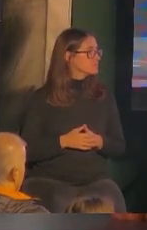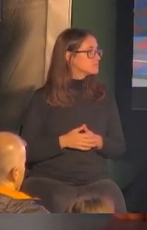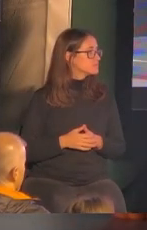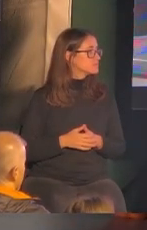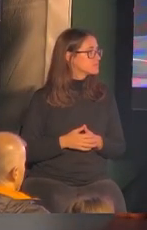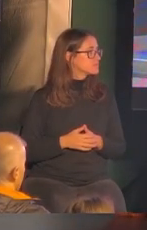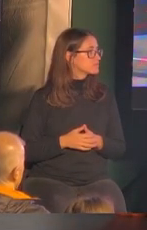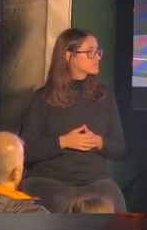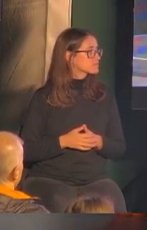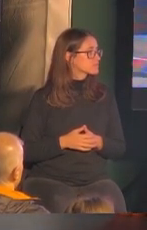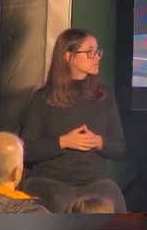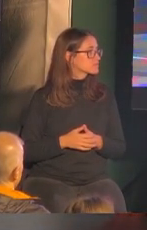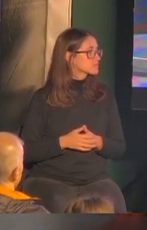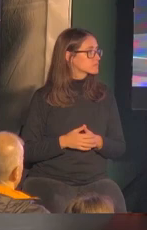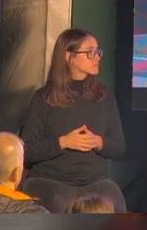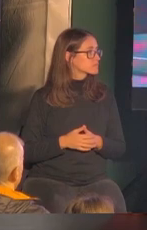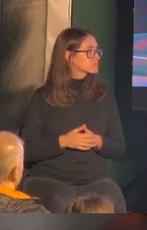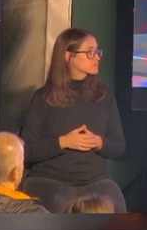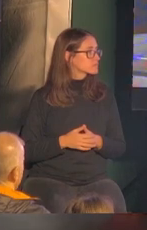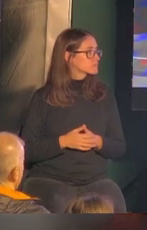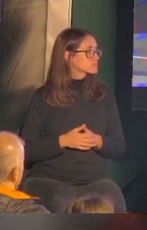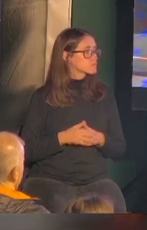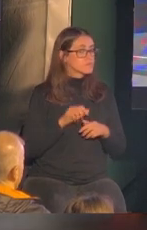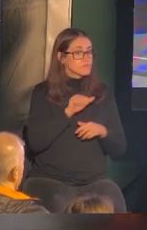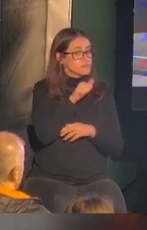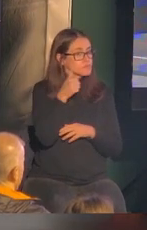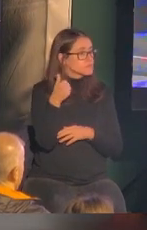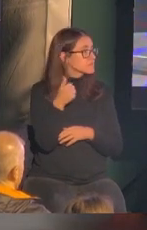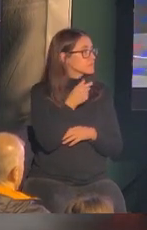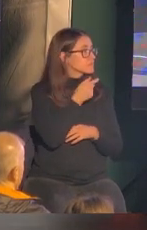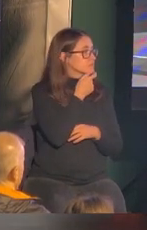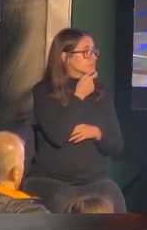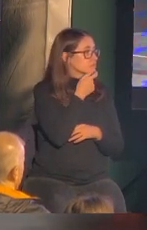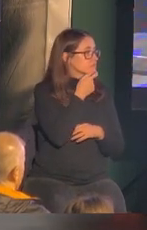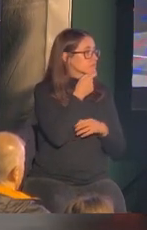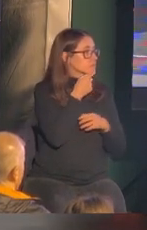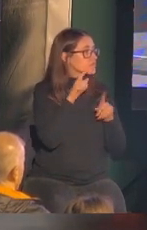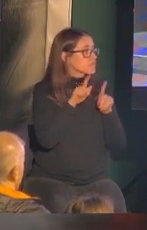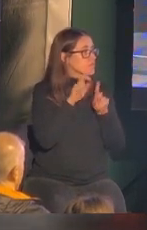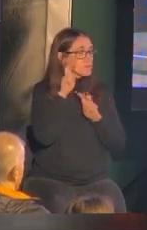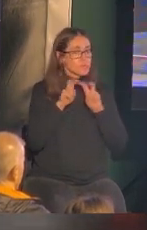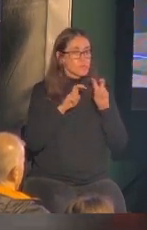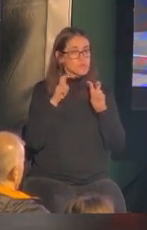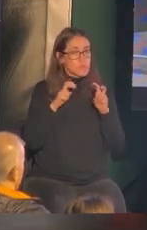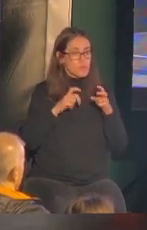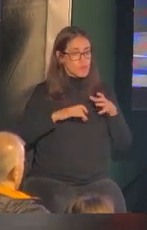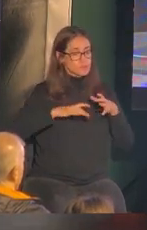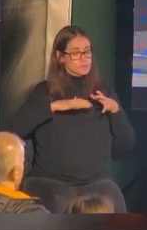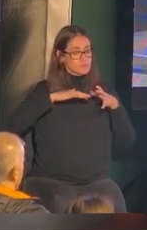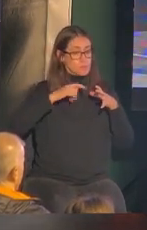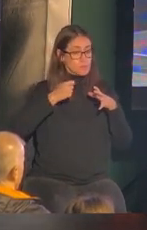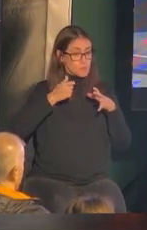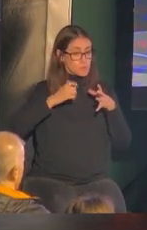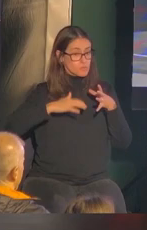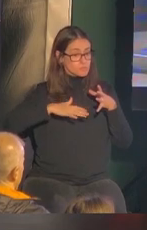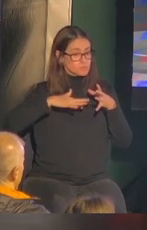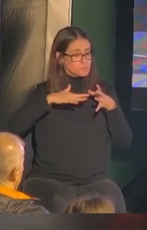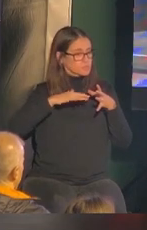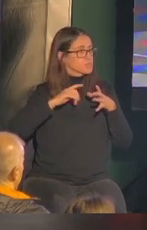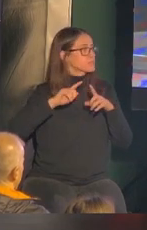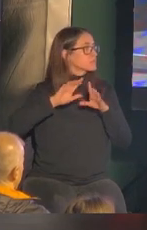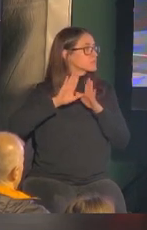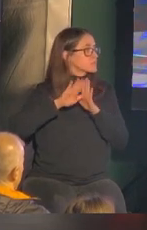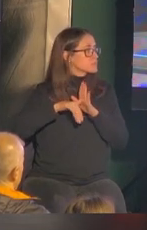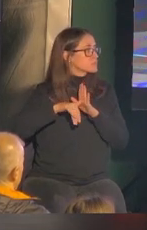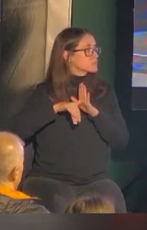eh? Ara, quan ja els... Deixem que primer sempre es pugi una mica la clara i després li afegim